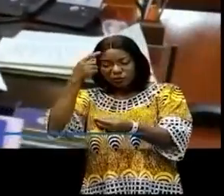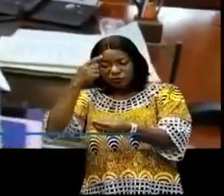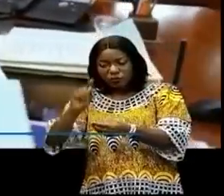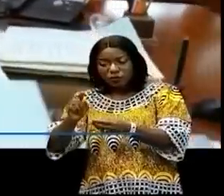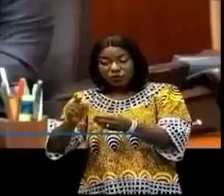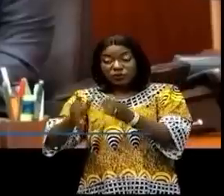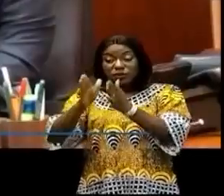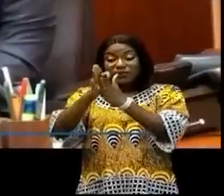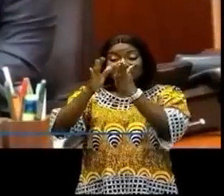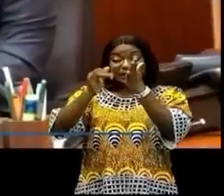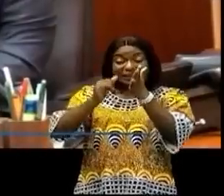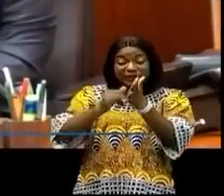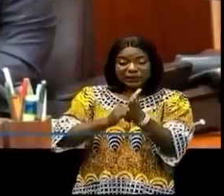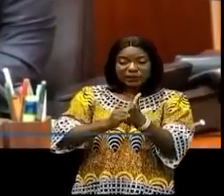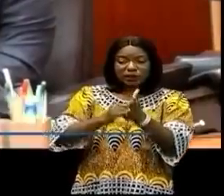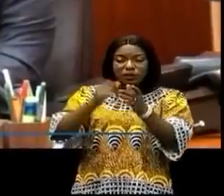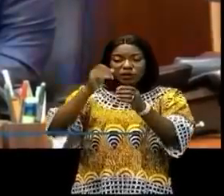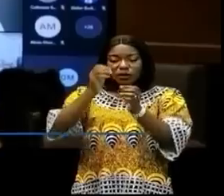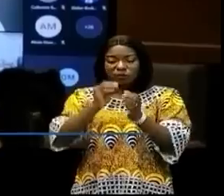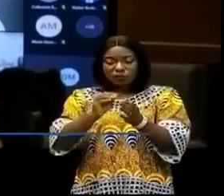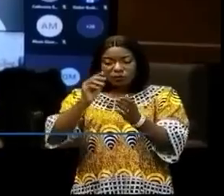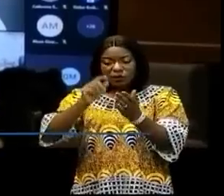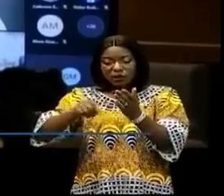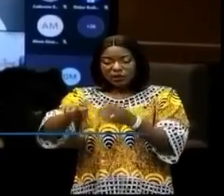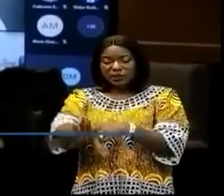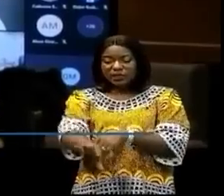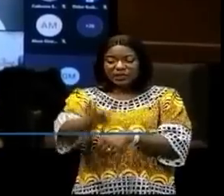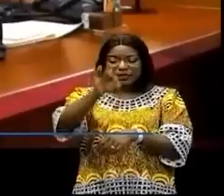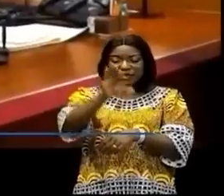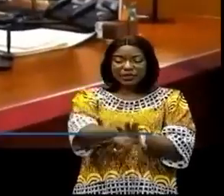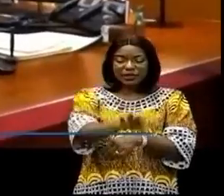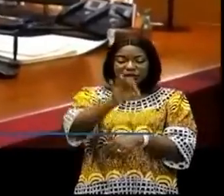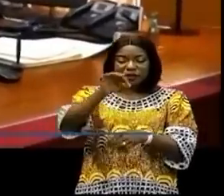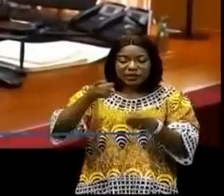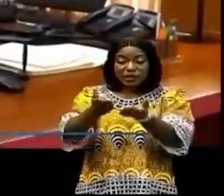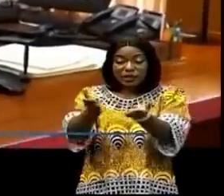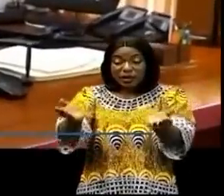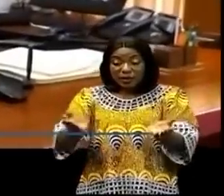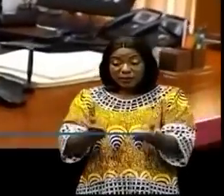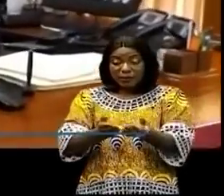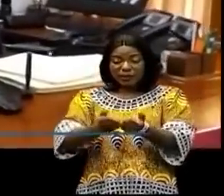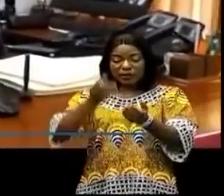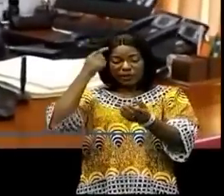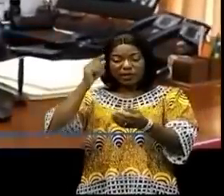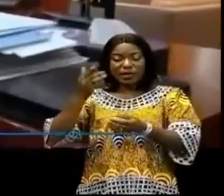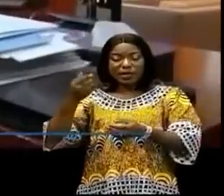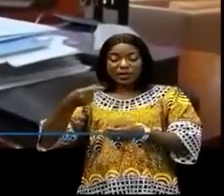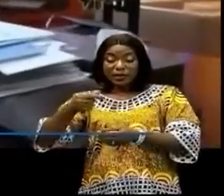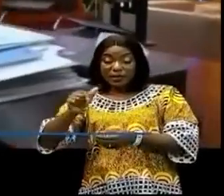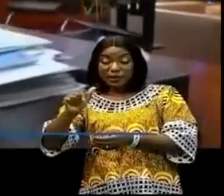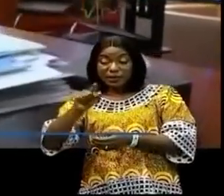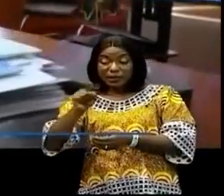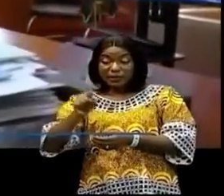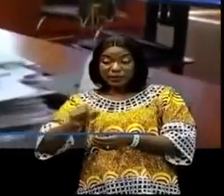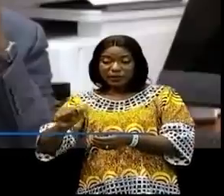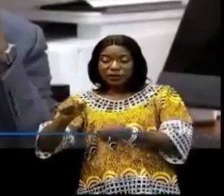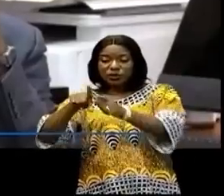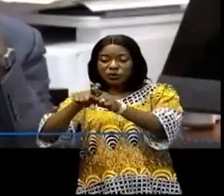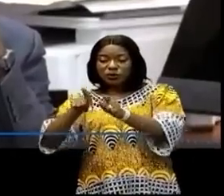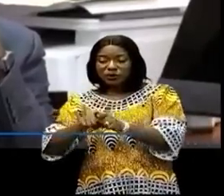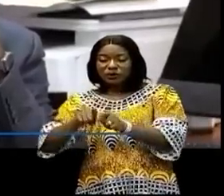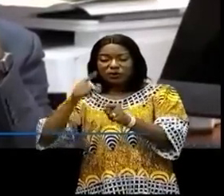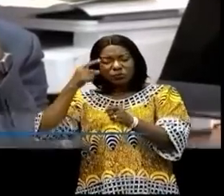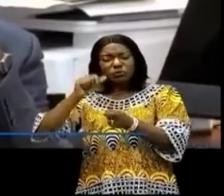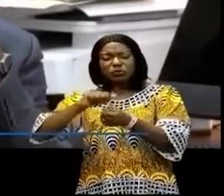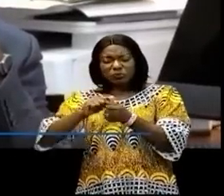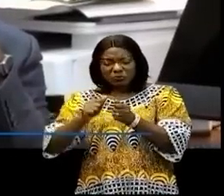blocs pétroliers sélectionnés au sein de bassins sédimentaires susévoqués. Les perspectives financières sont énormes